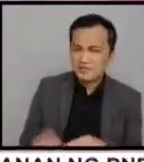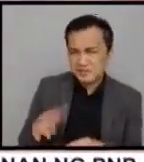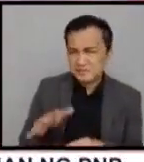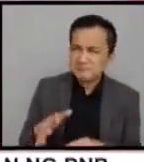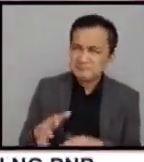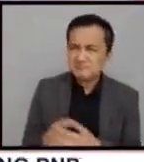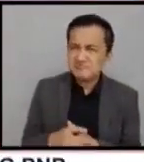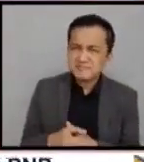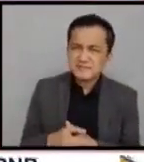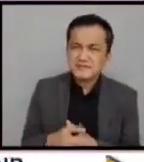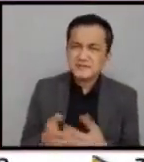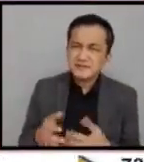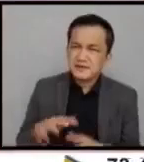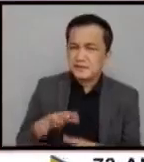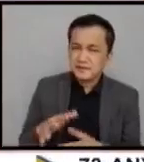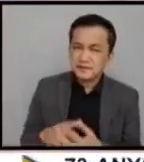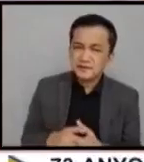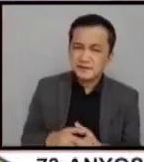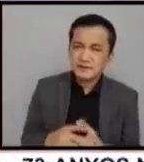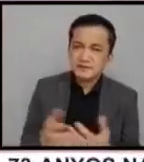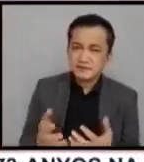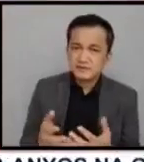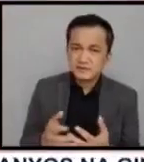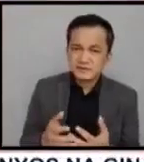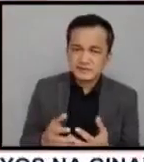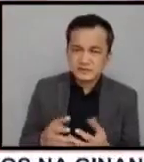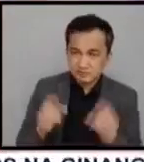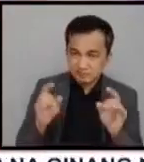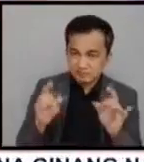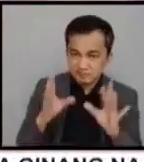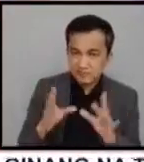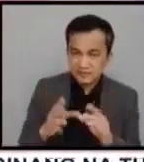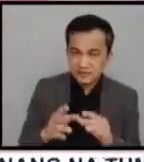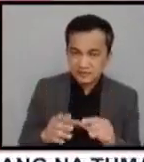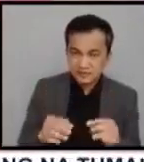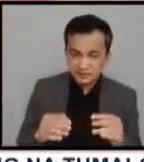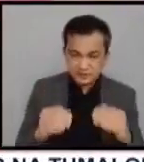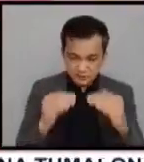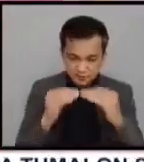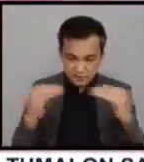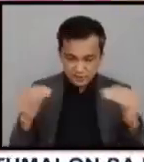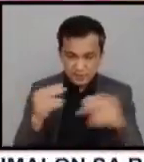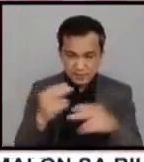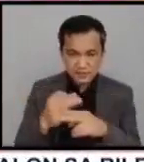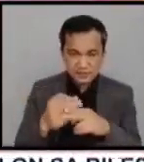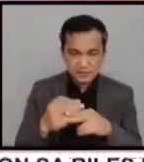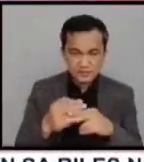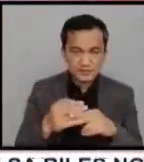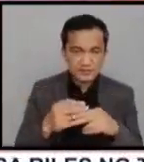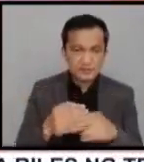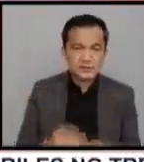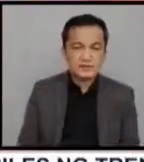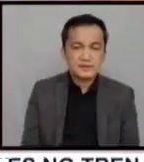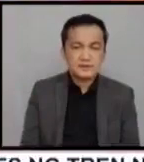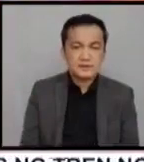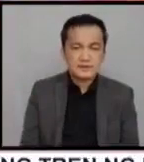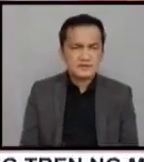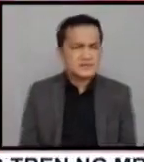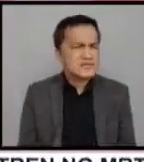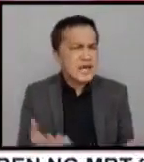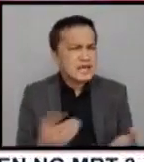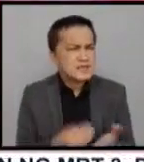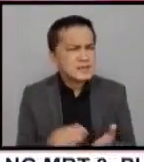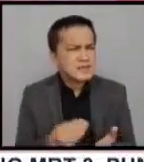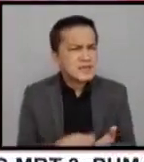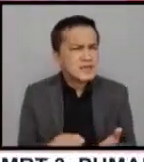parang medyo crucial lang. Yan dun sa pagpapantay ng name. Kasi dapat pantay yung yes. name, no? Okay, saan nabibili itong mga to? Kasi nakikita